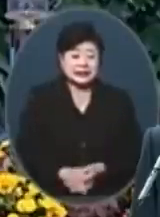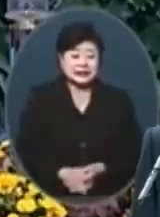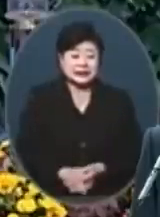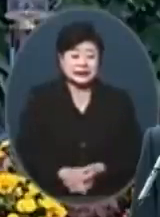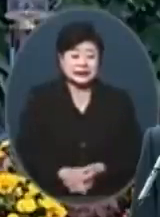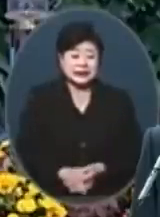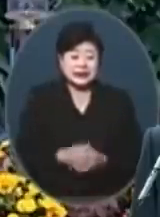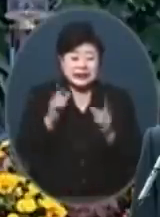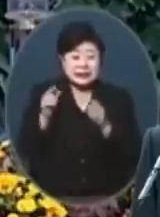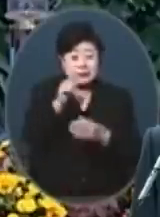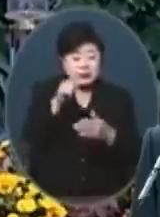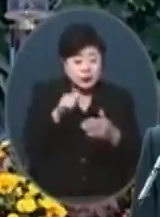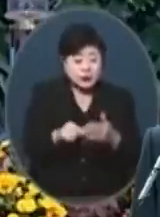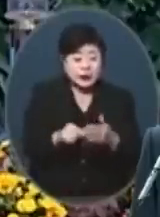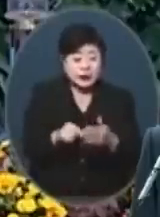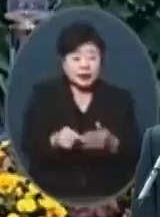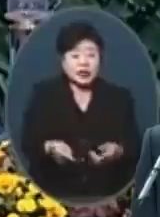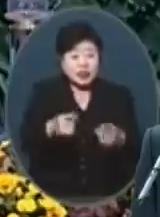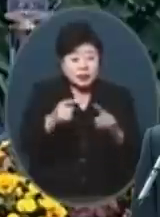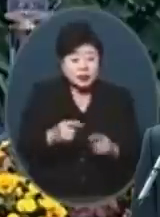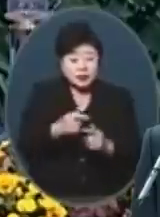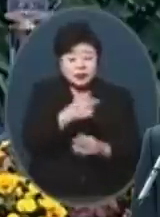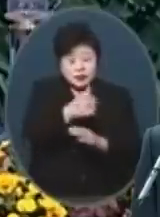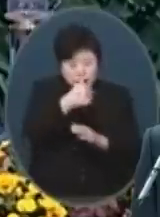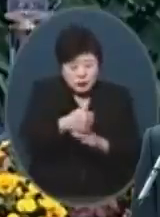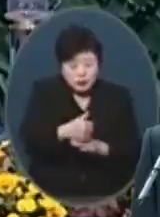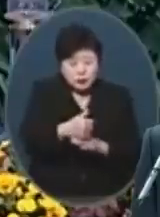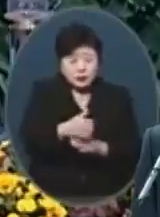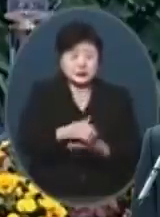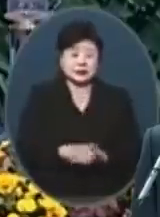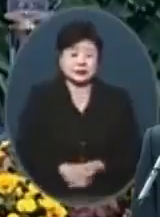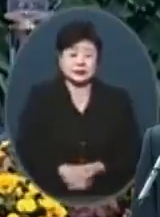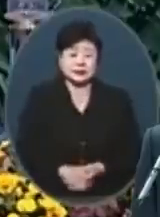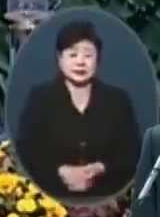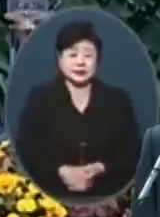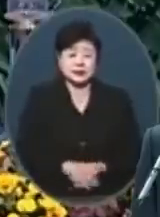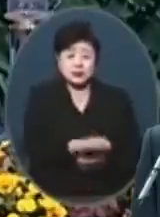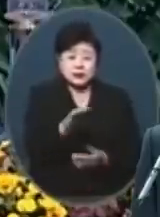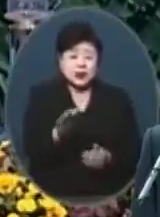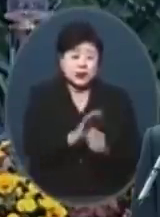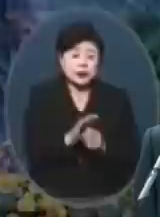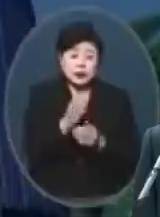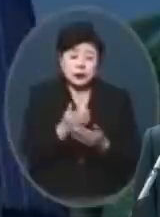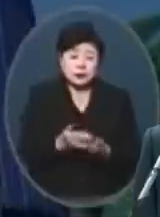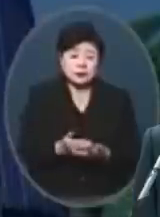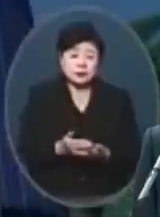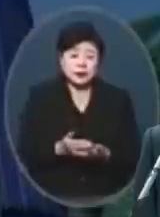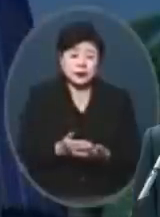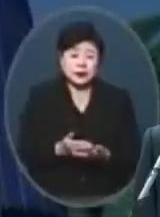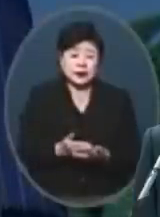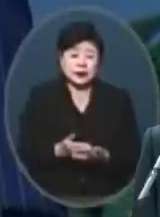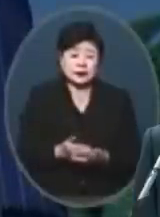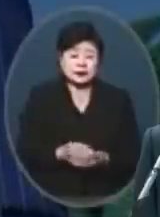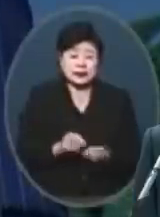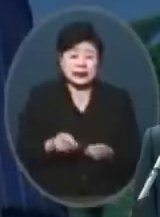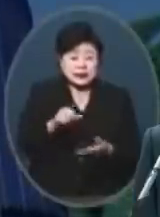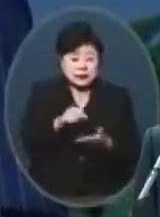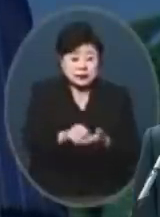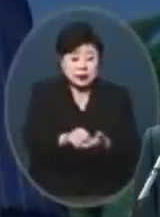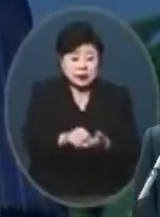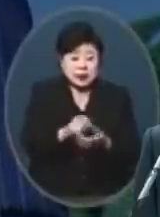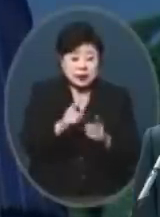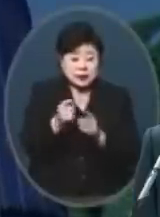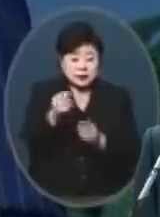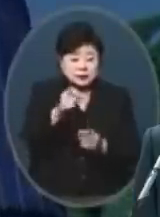삶 속에 들어온 예수 그리스도가 계심으로 우리가 위로를 받을 수 있다는 것을 증명하기 위해서 이